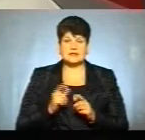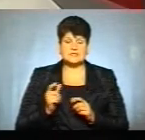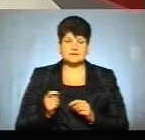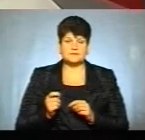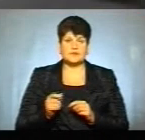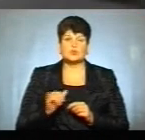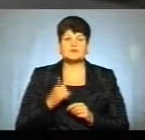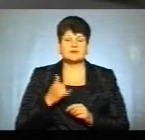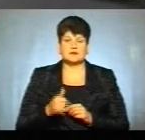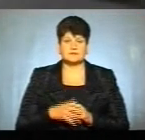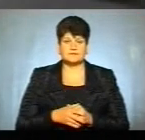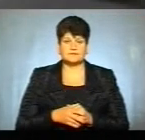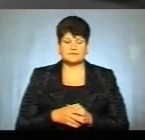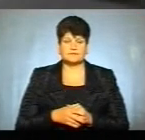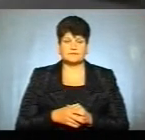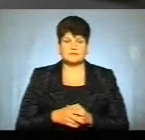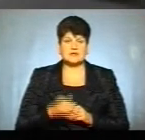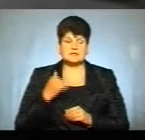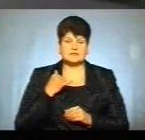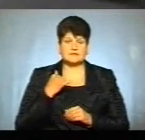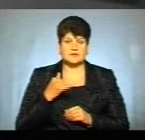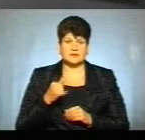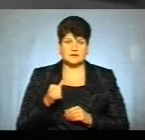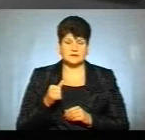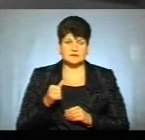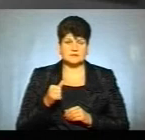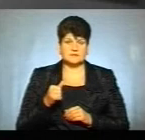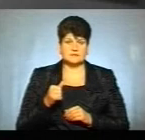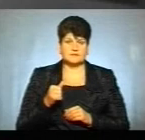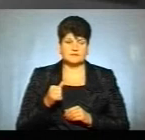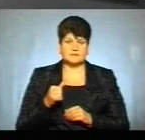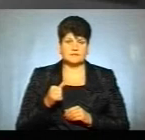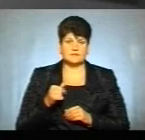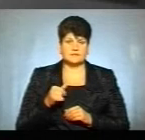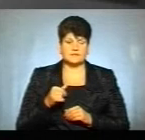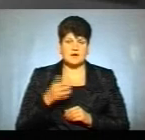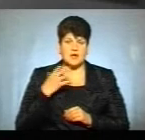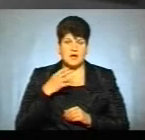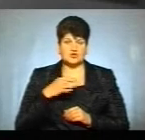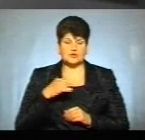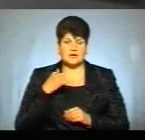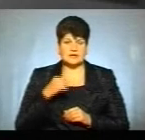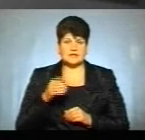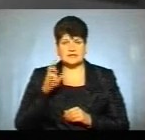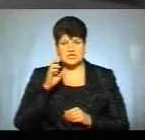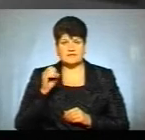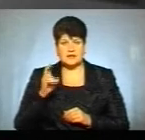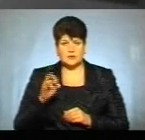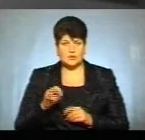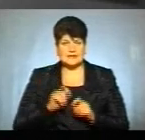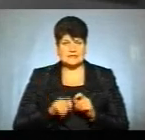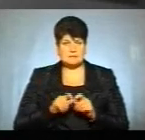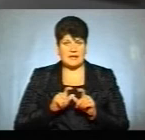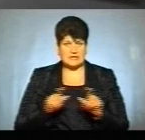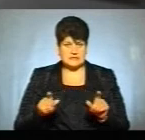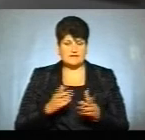наголосіть, куди звертатися. Звертатися і на телефон гарячої лінії Державної екологічної інспекції.